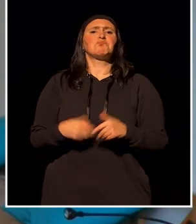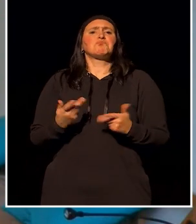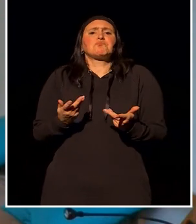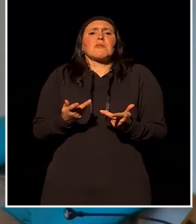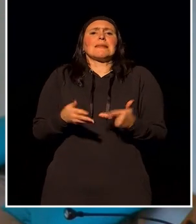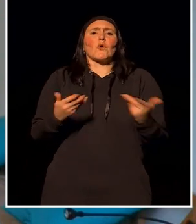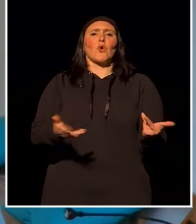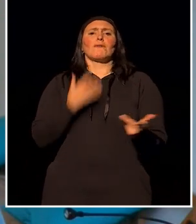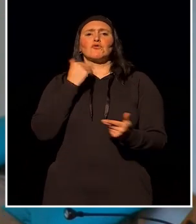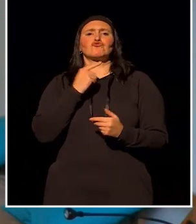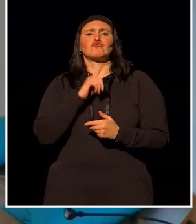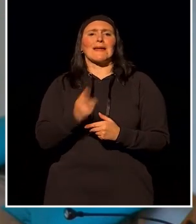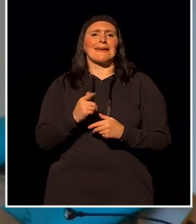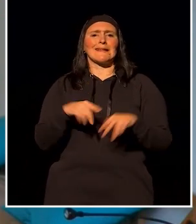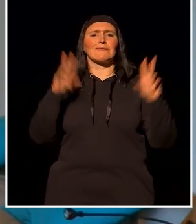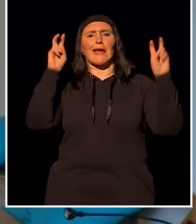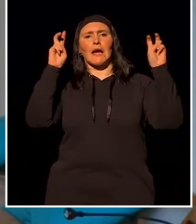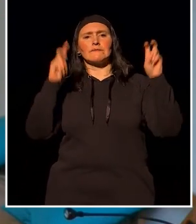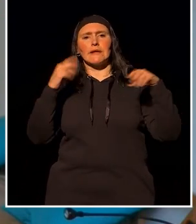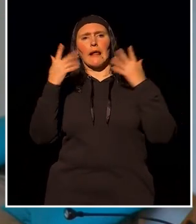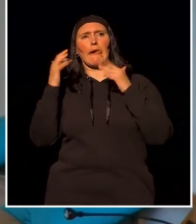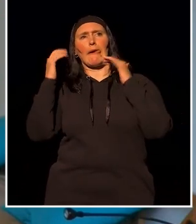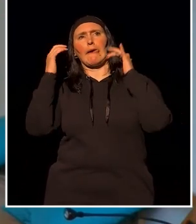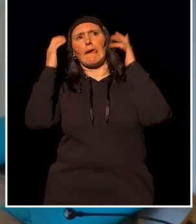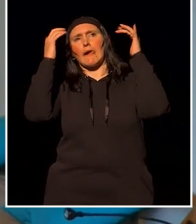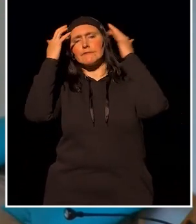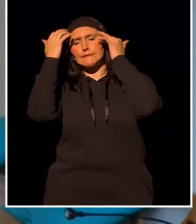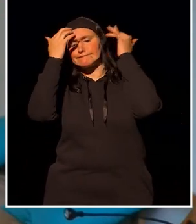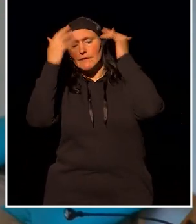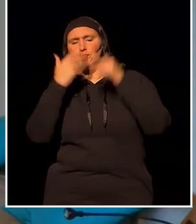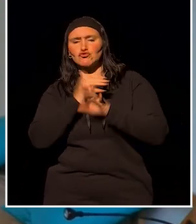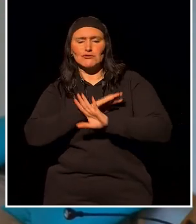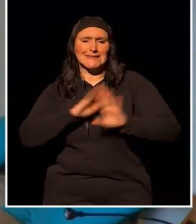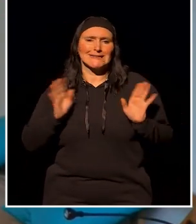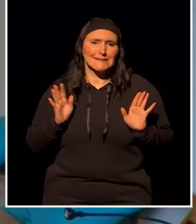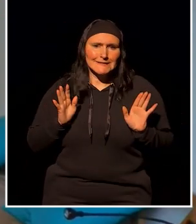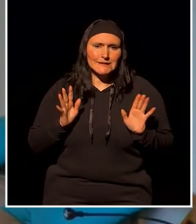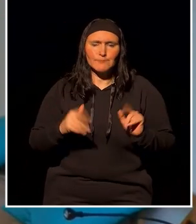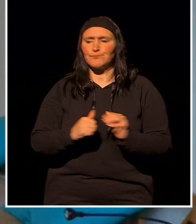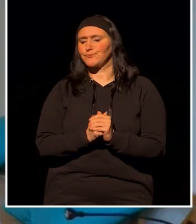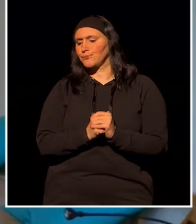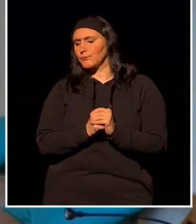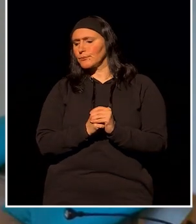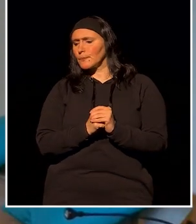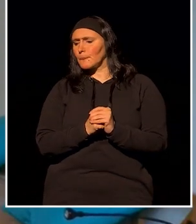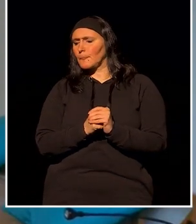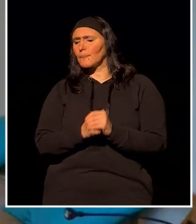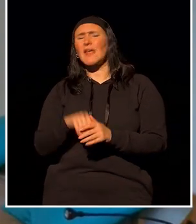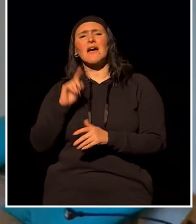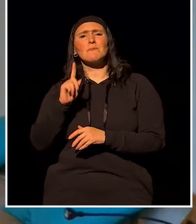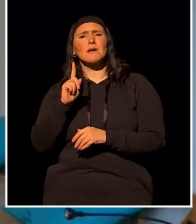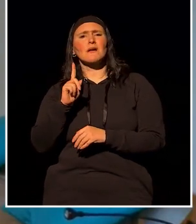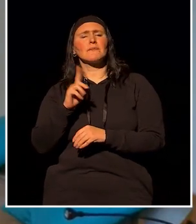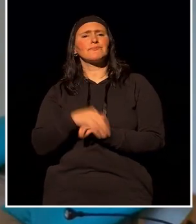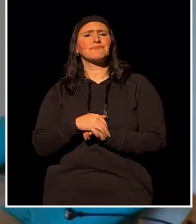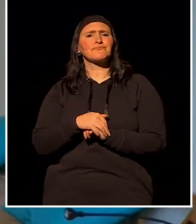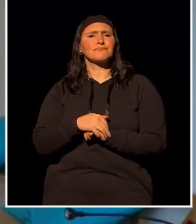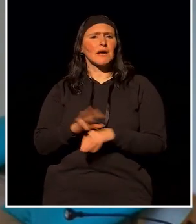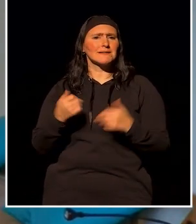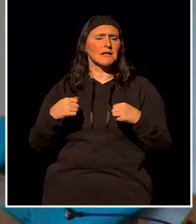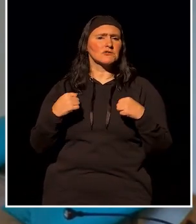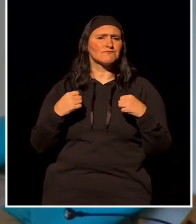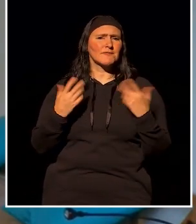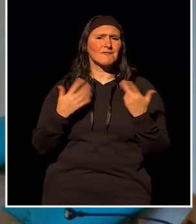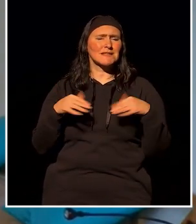tragen. Man kann vielleicht sagen, in der Liste der Schrecken, die du aufzählst, ist natürlich der massivste und wichtigste Schrecken vielleicht zufällig